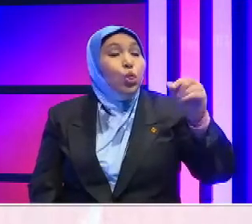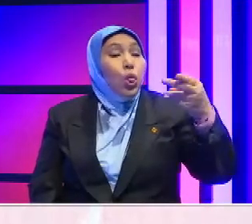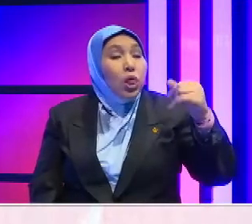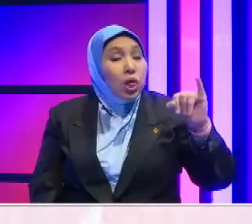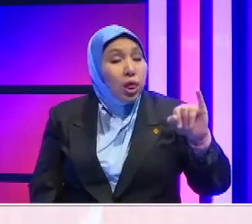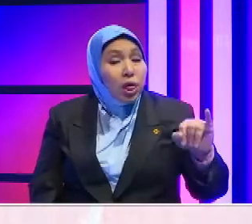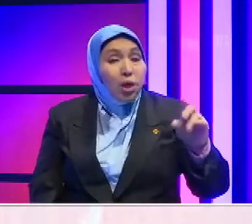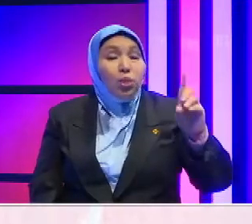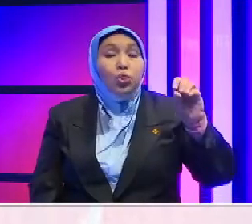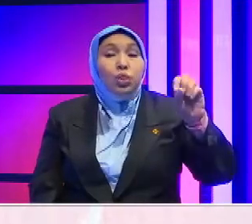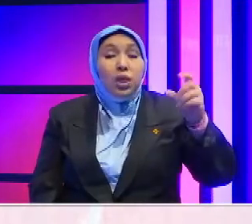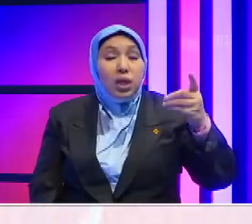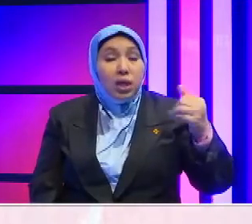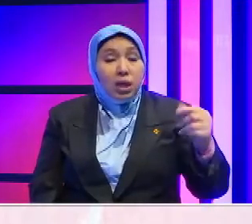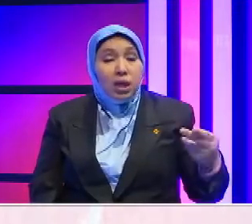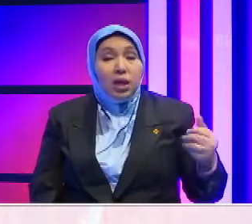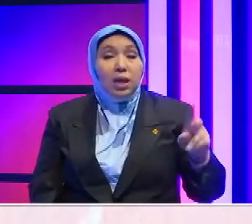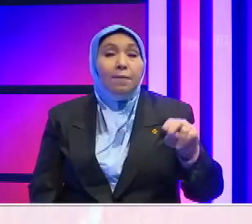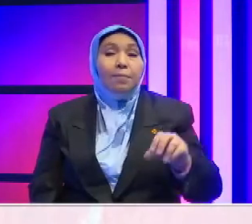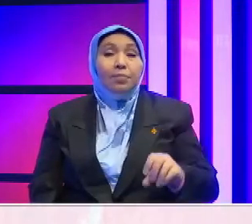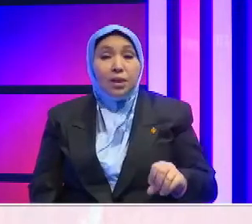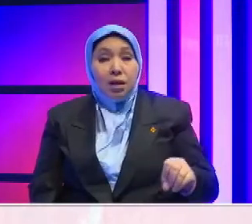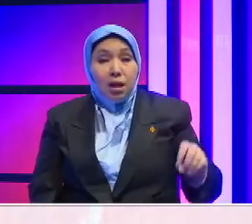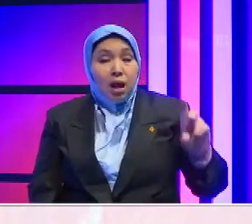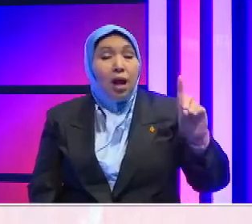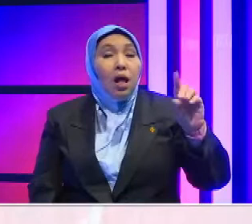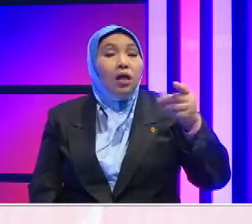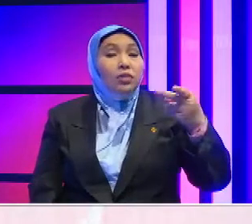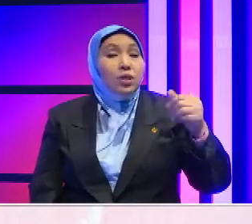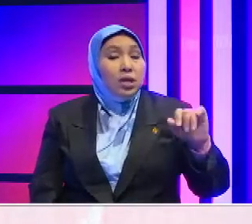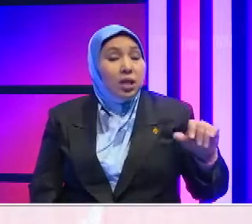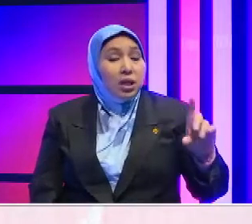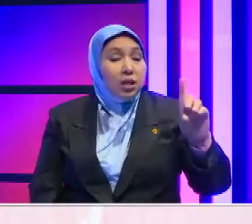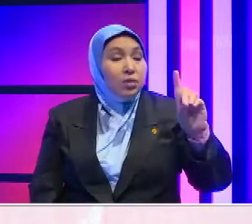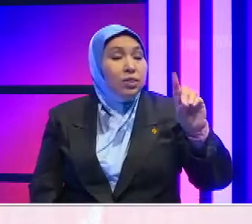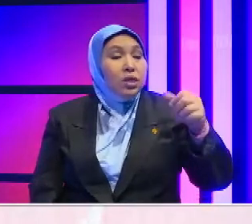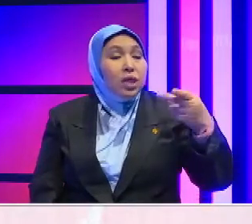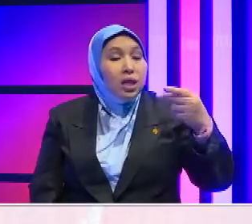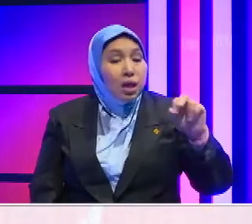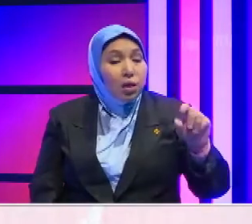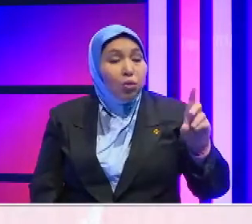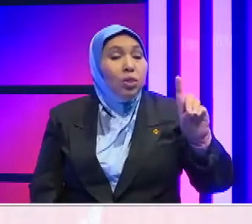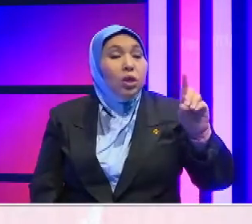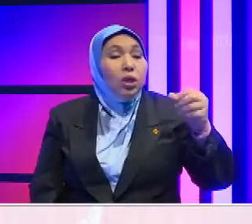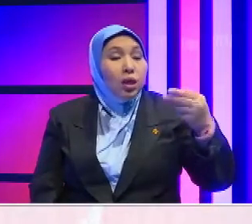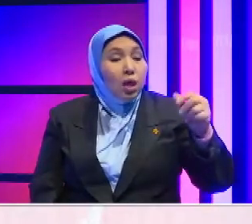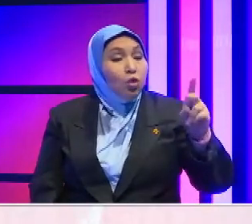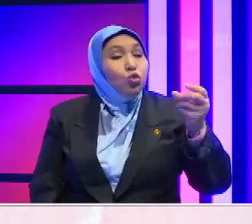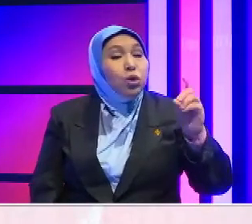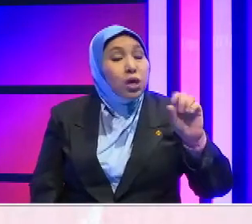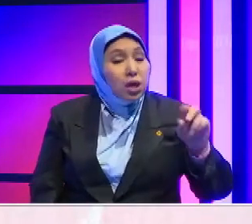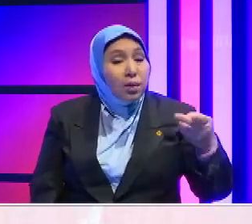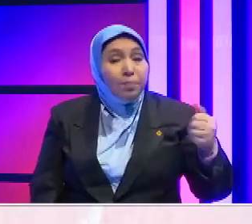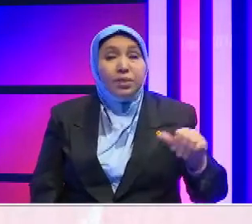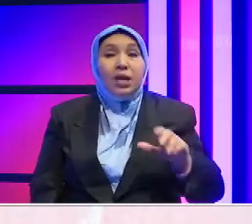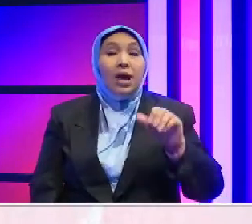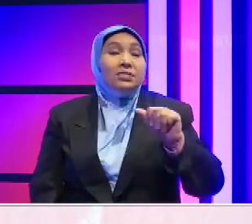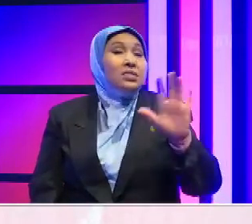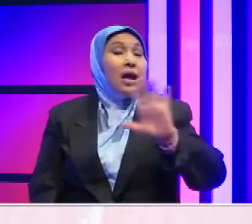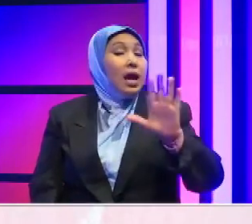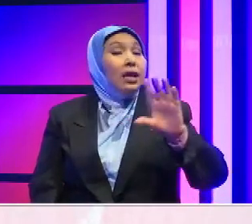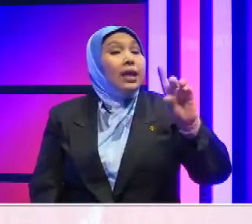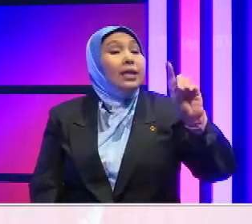tumben hayati dunia bin al-'ash roh Herobrine bridges dengan